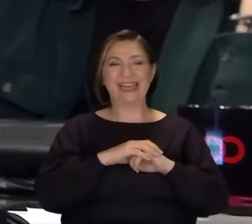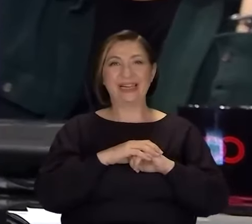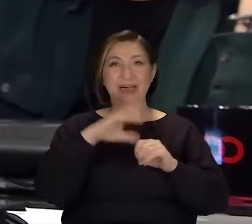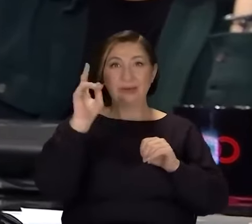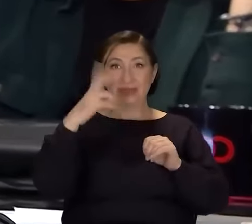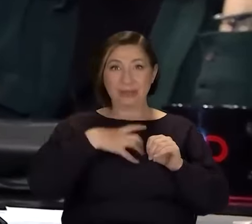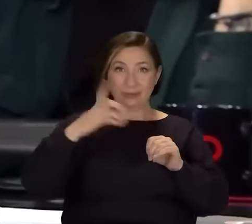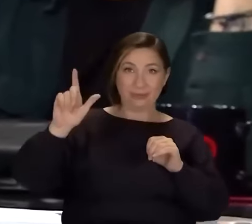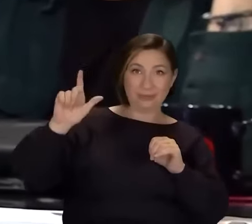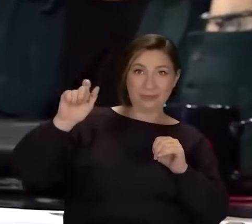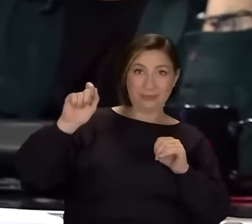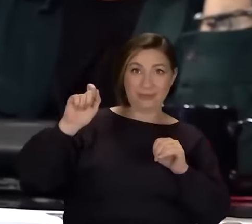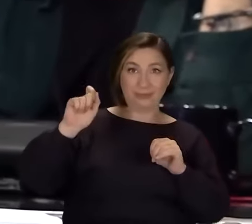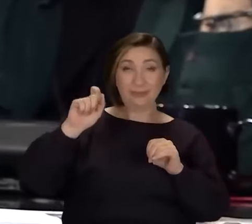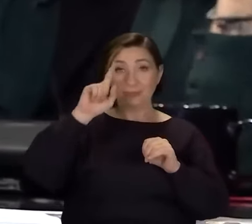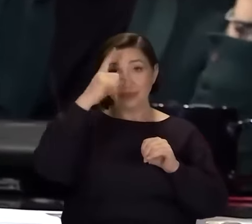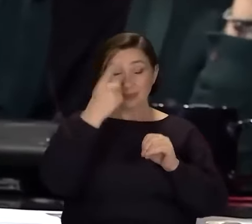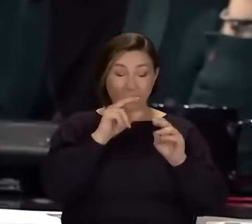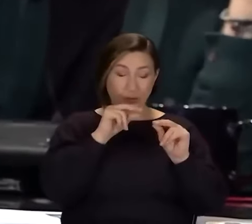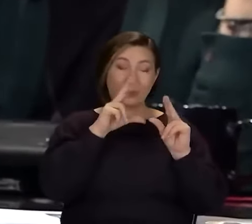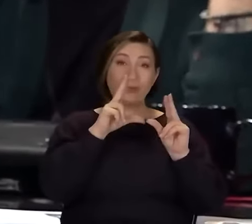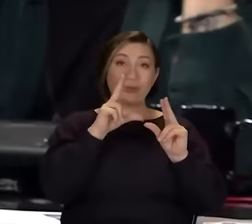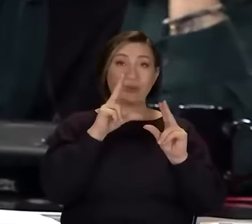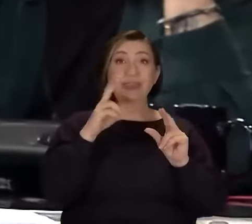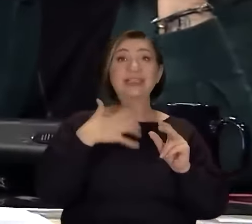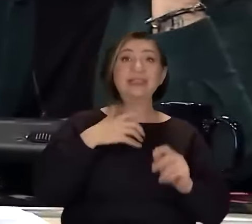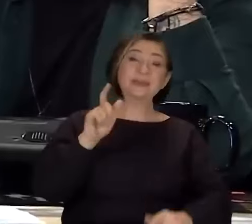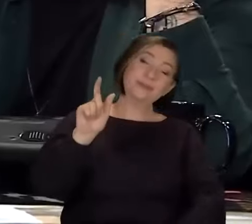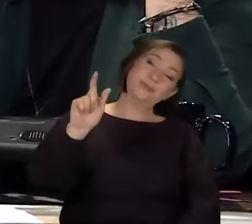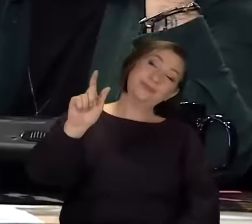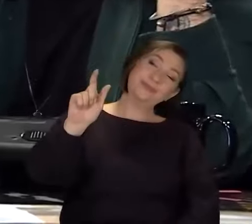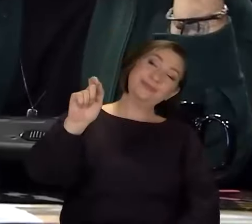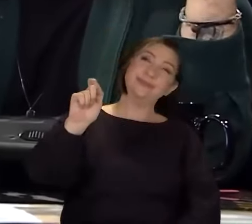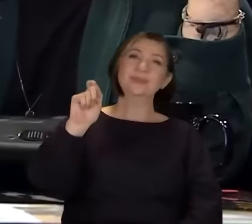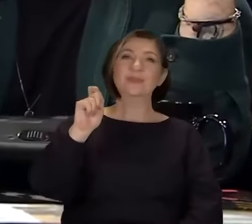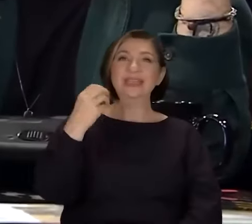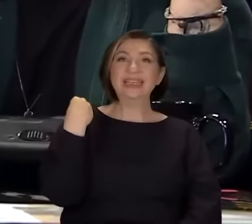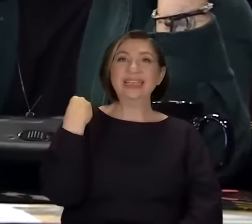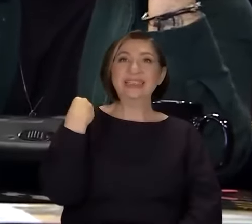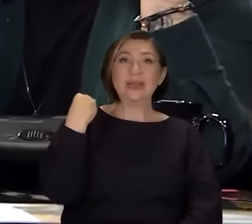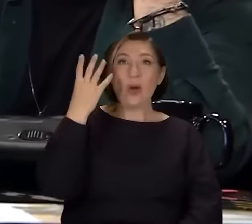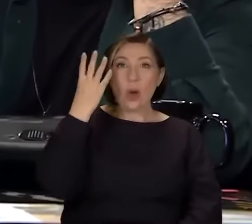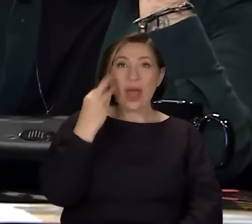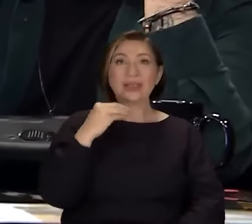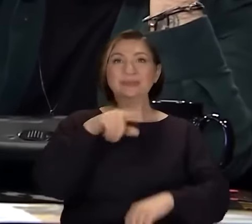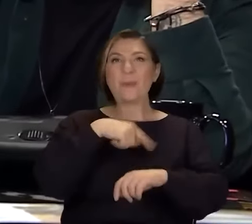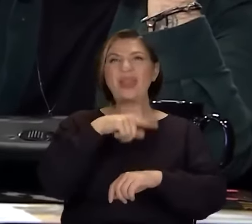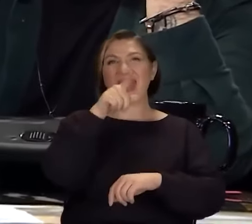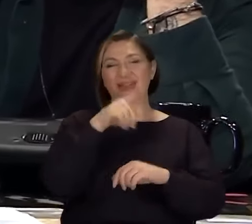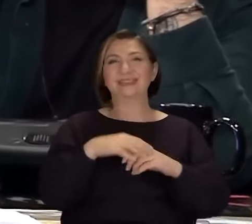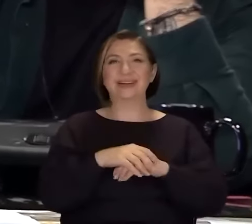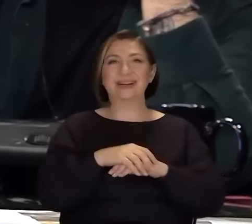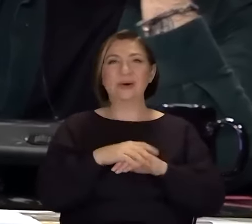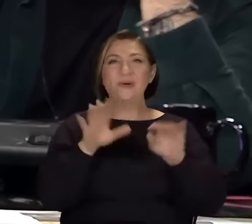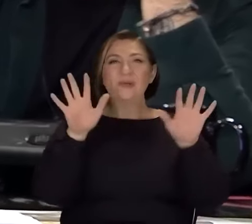Bunu sen çekiyorsun değil mi? Kendim çekiyorum. Yalnız mı uyanıyorsun selfie, sabahları? Selfie çekmeyi daha yeni keşfettiğim